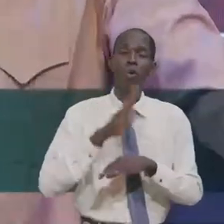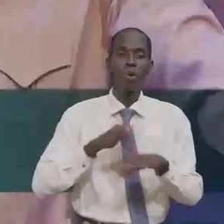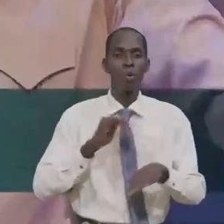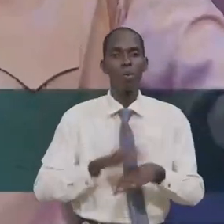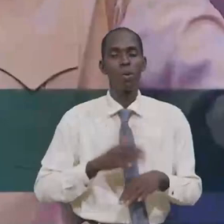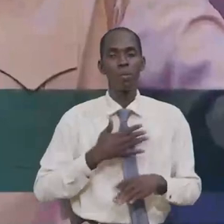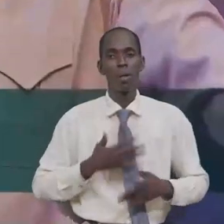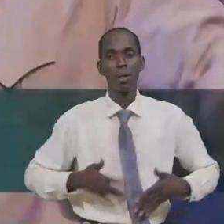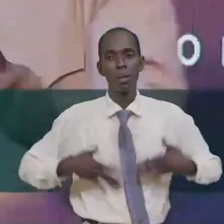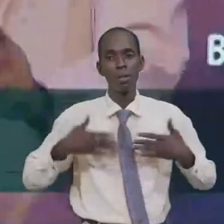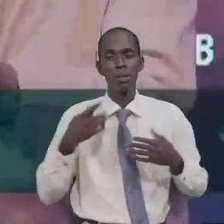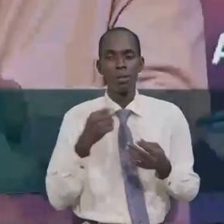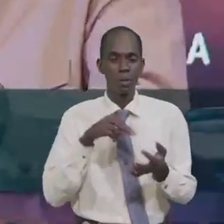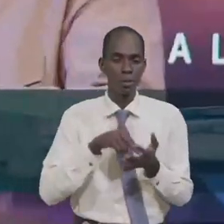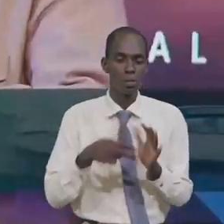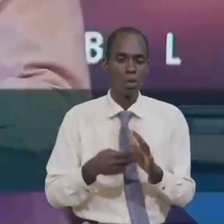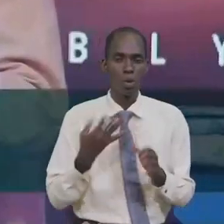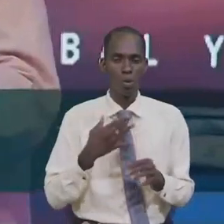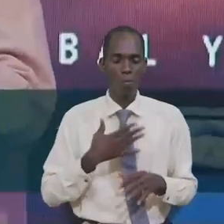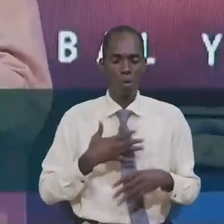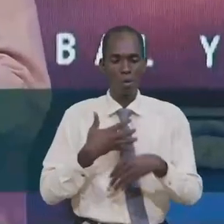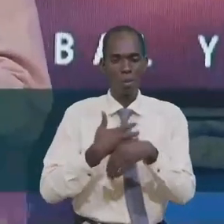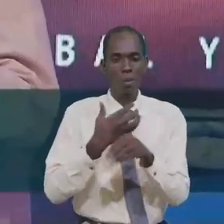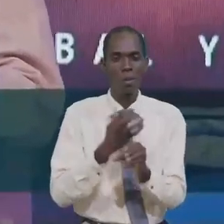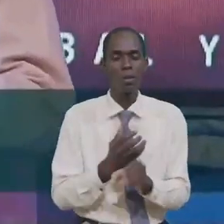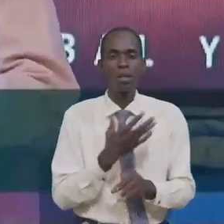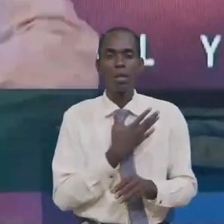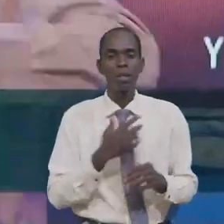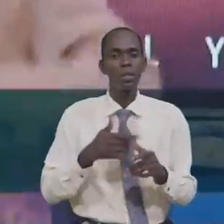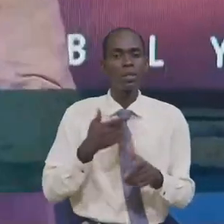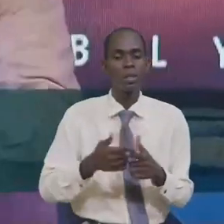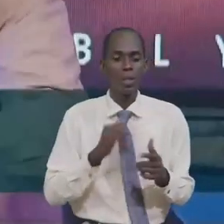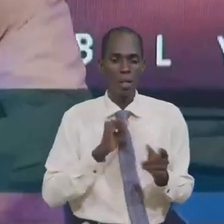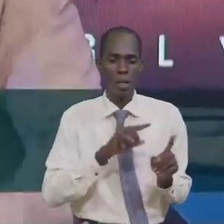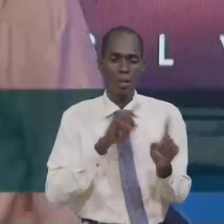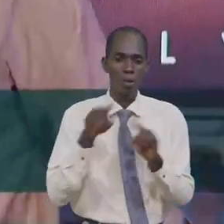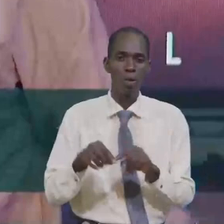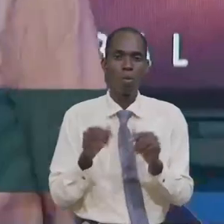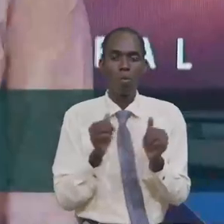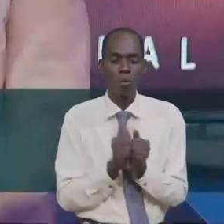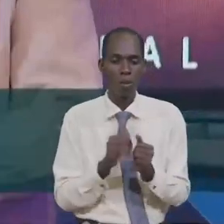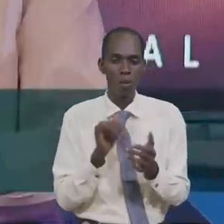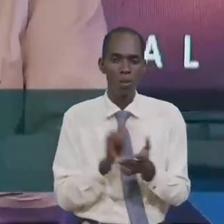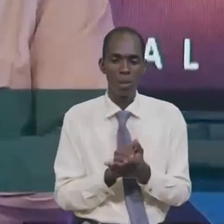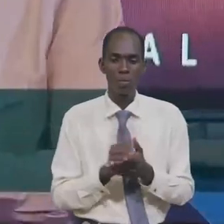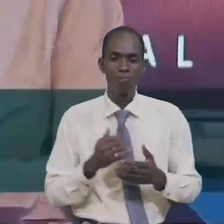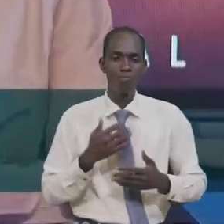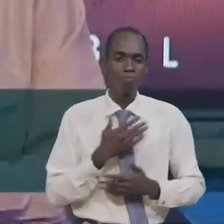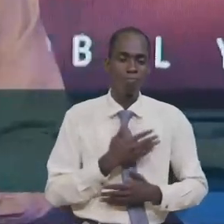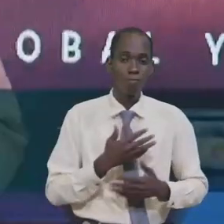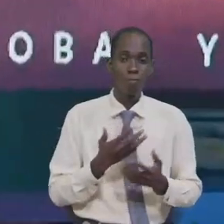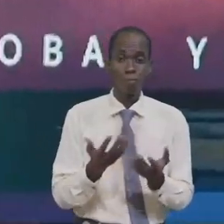plan de mon de Dieu pour mon ma création et je viens avec passion pour un mouvement vers le